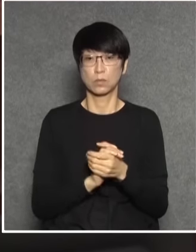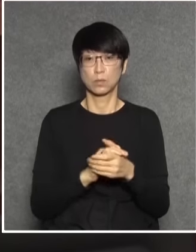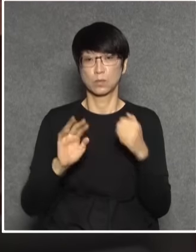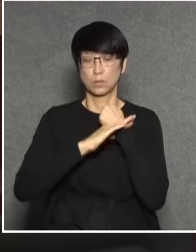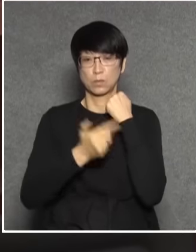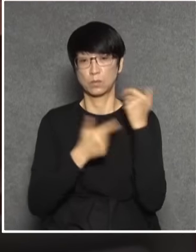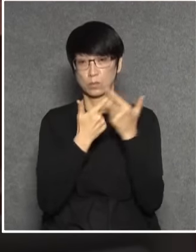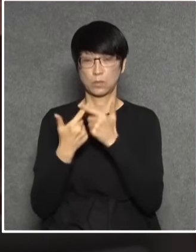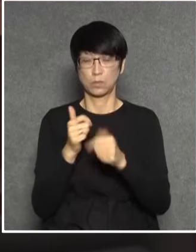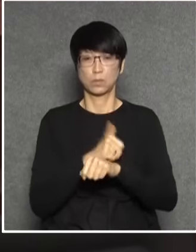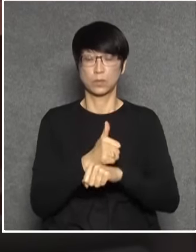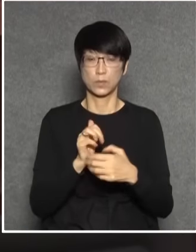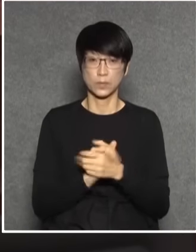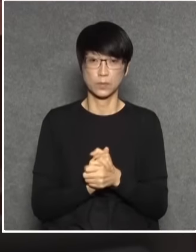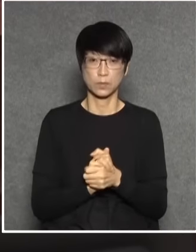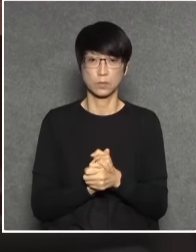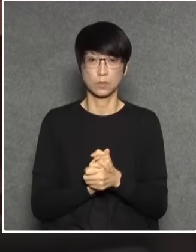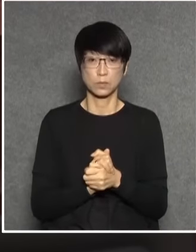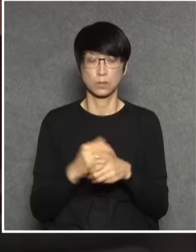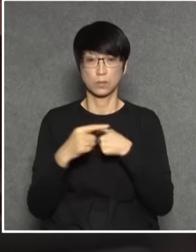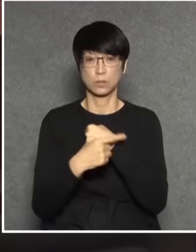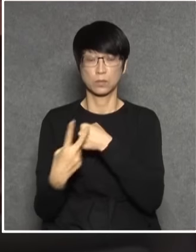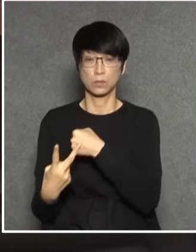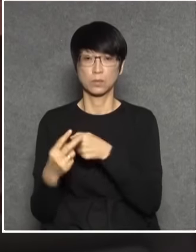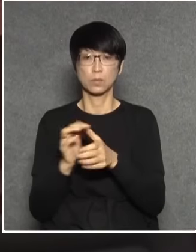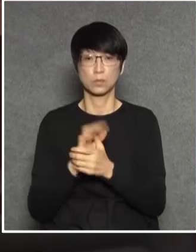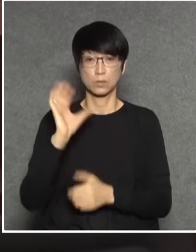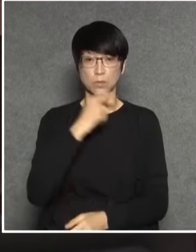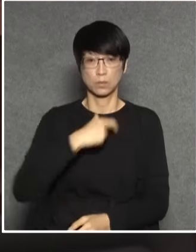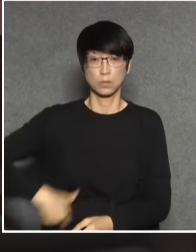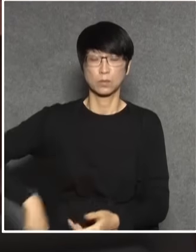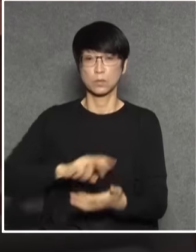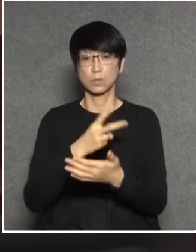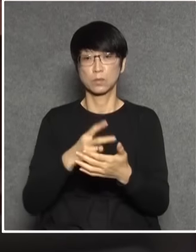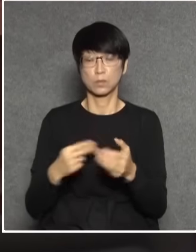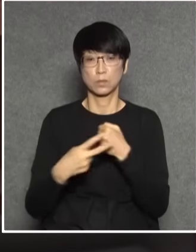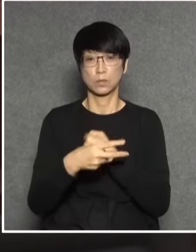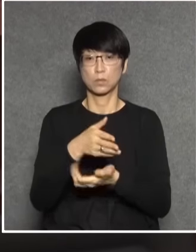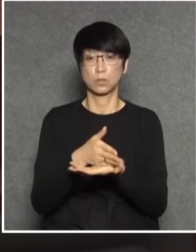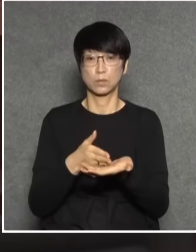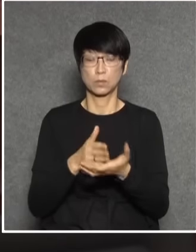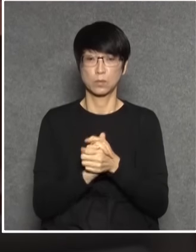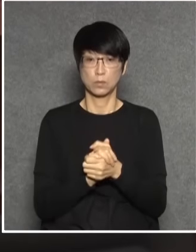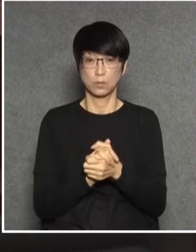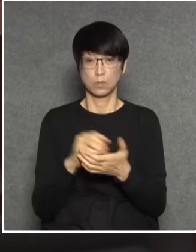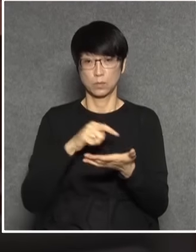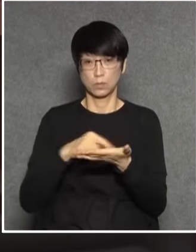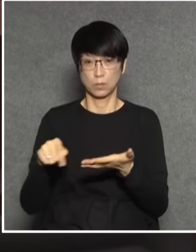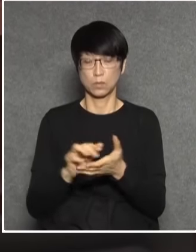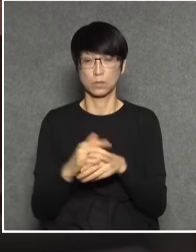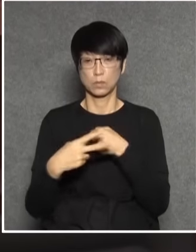爭議。至於第十二條，黃毓民議員的修正案第二部分是旨在刪去第二